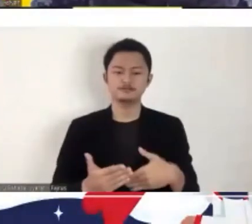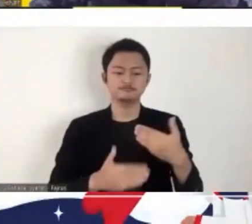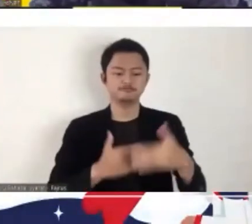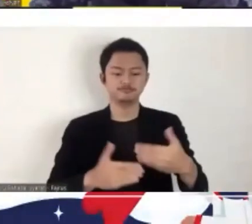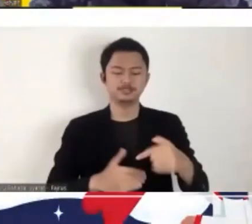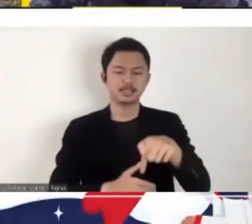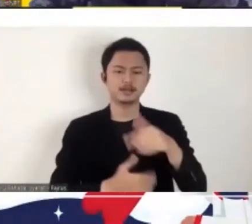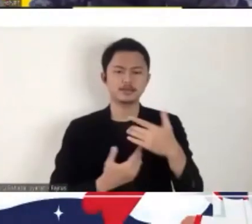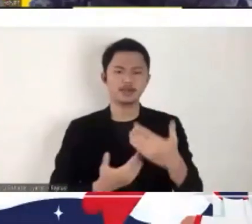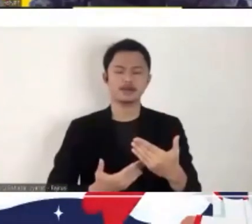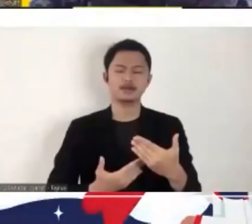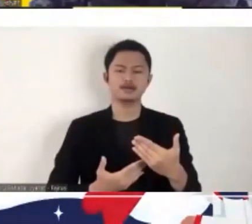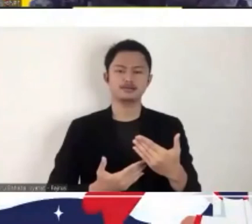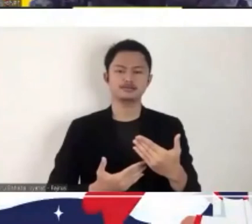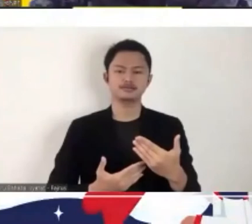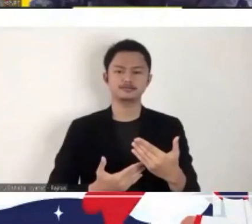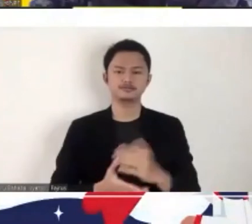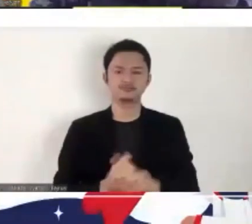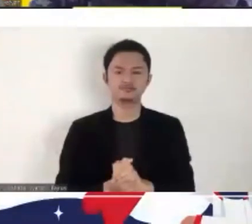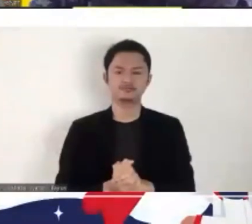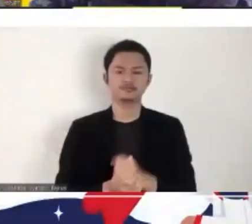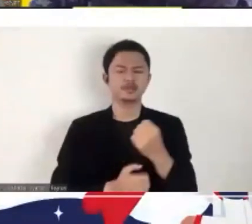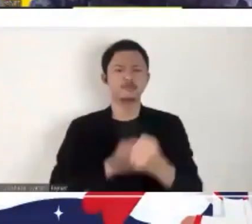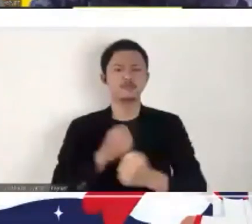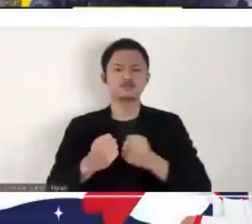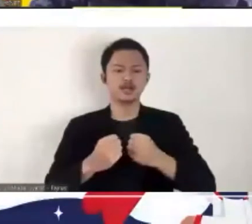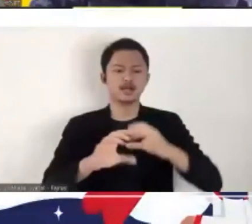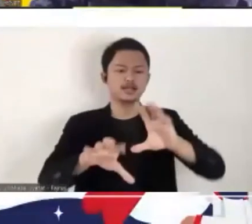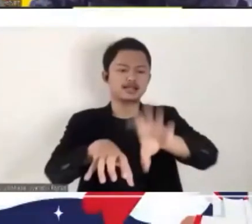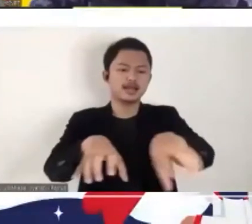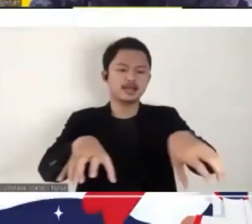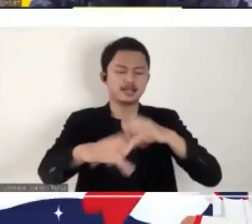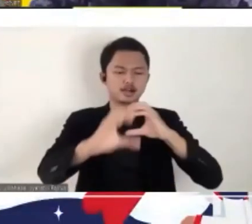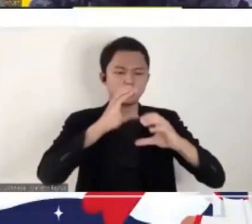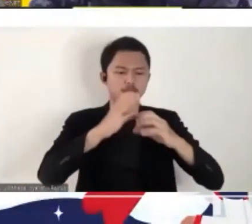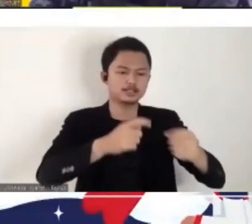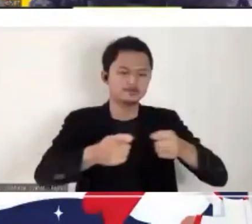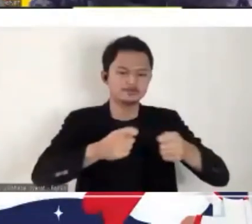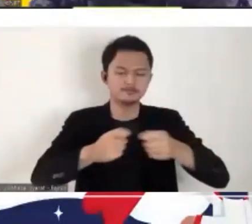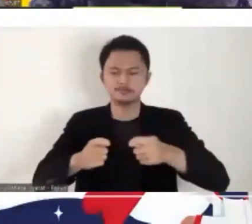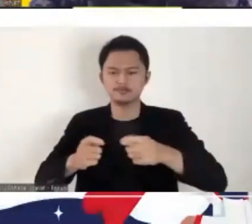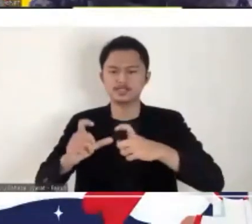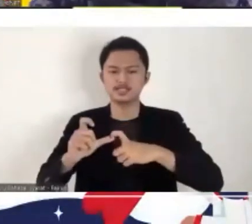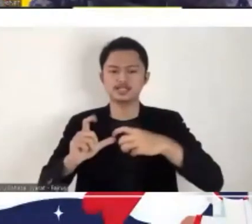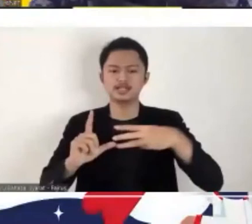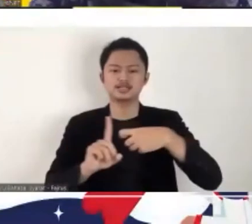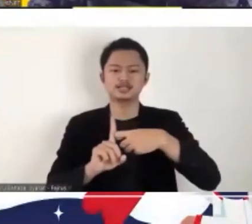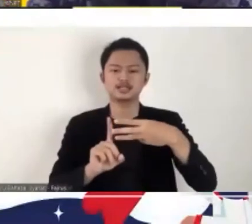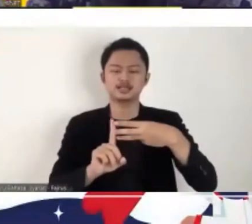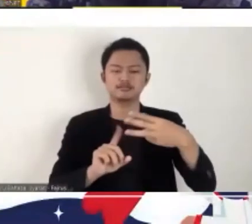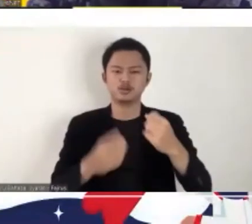dilakukan adalah memperkuat koordinasi dengan daerah melalui server dan kemudian juga berusaha untuk